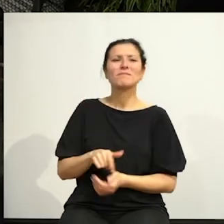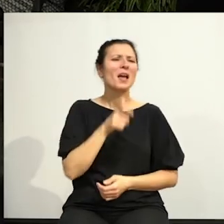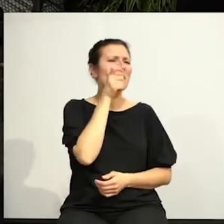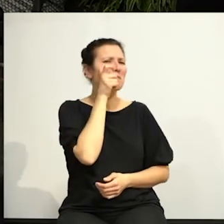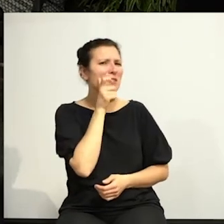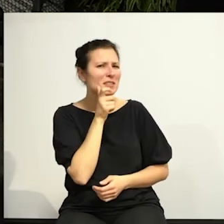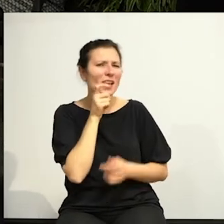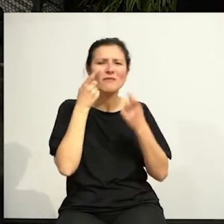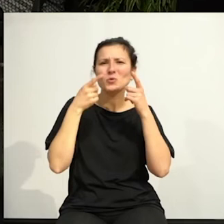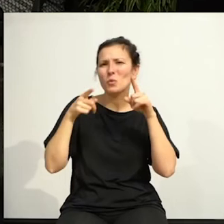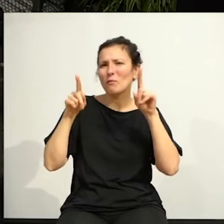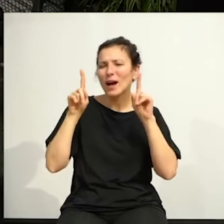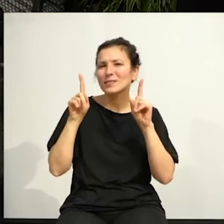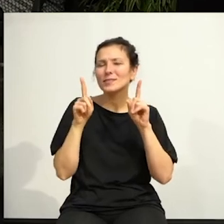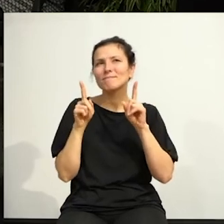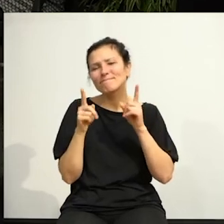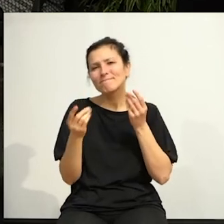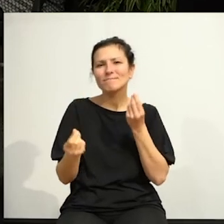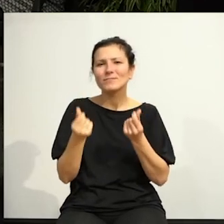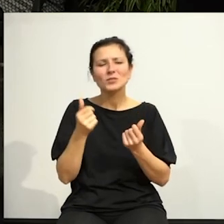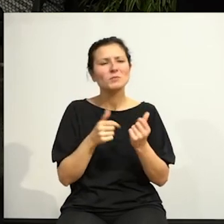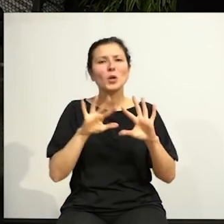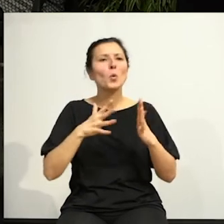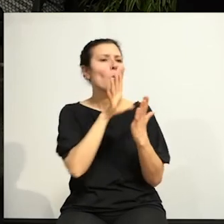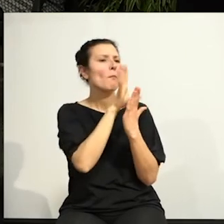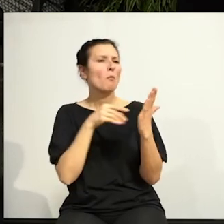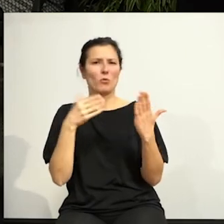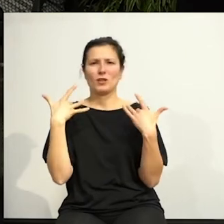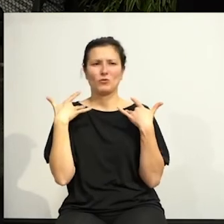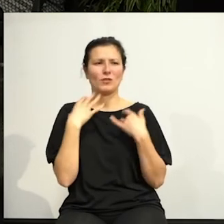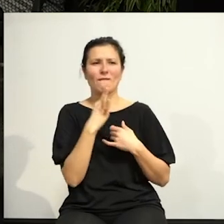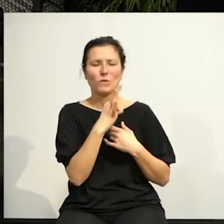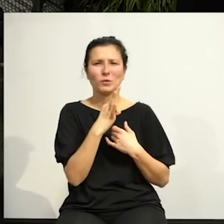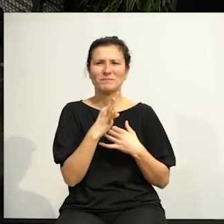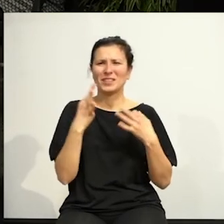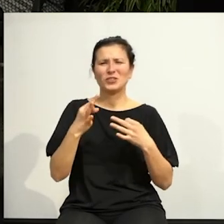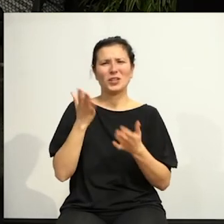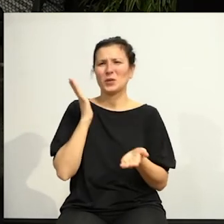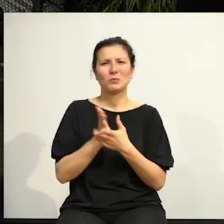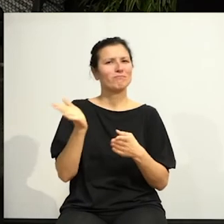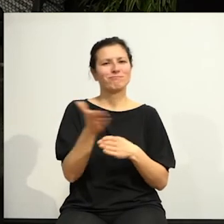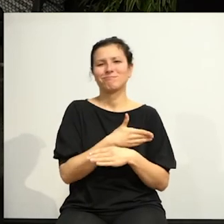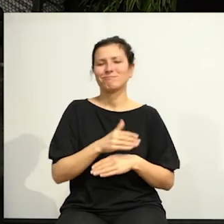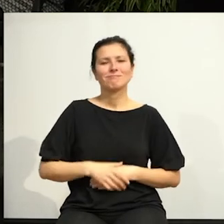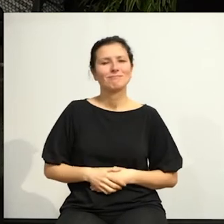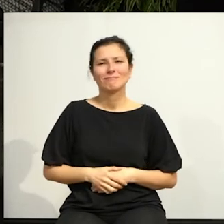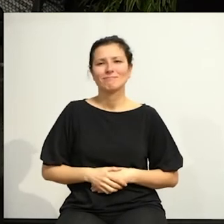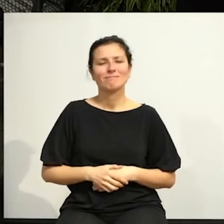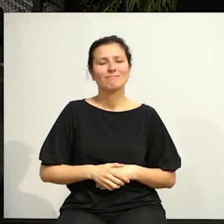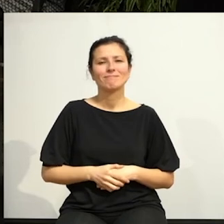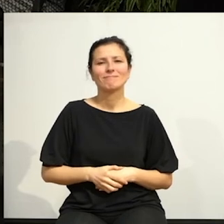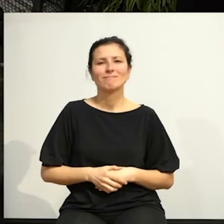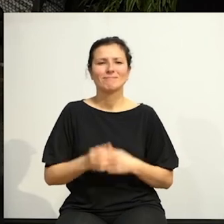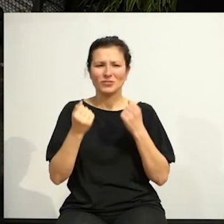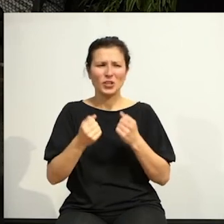Mickiewicz czy Słowacki to są takie modele życia, właściwie dzisiaj już passé, prawda? Trudno właściwie